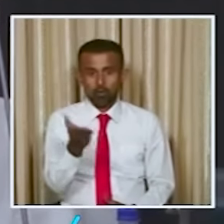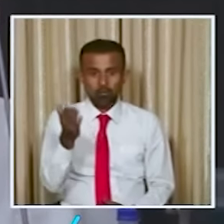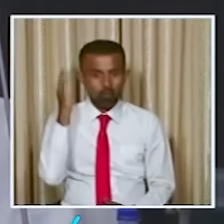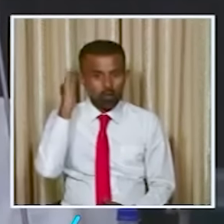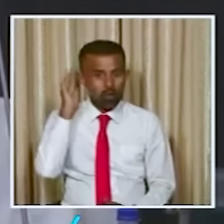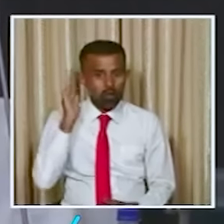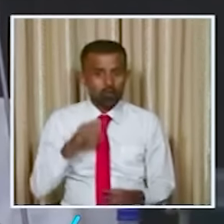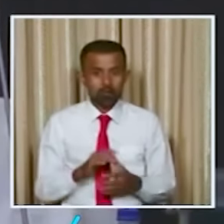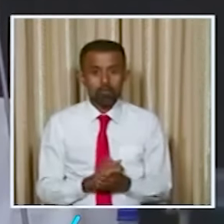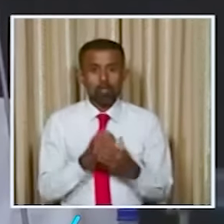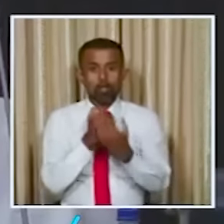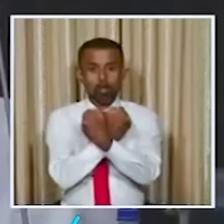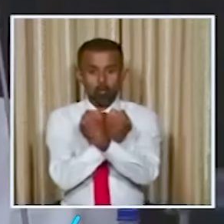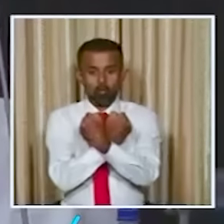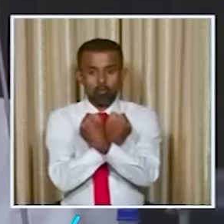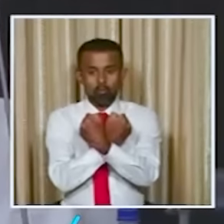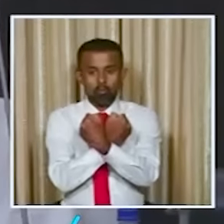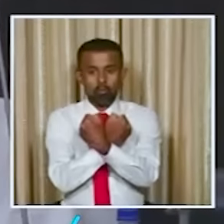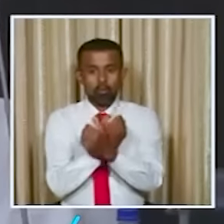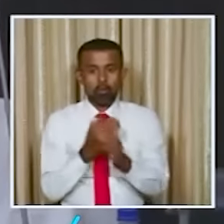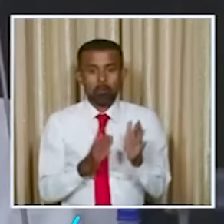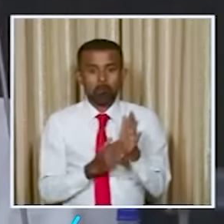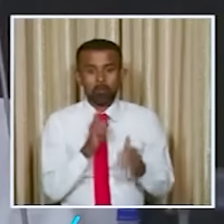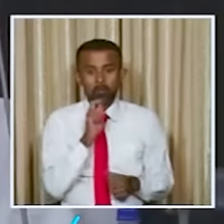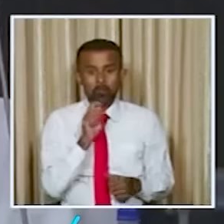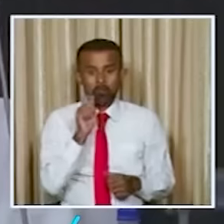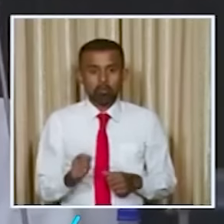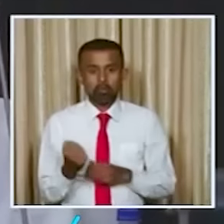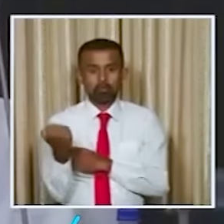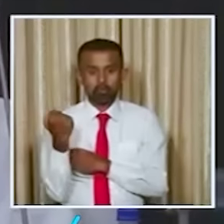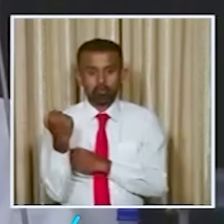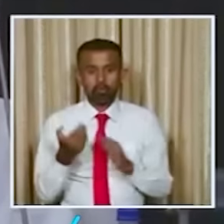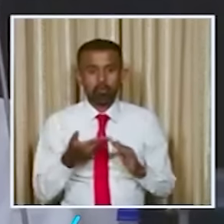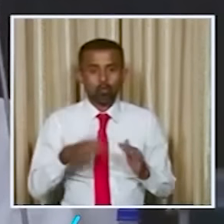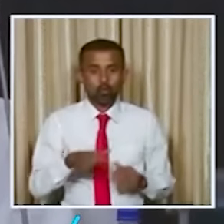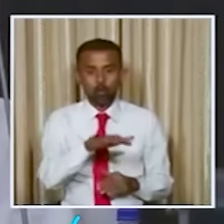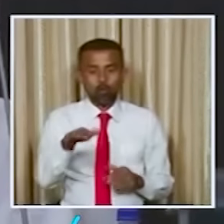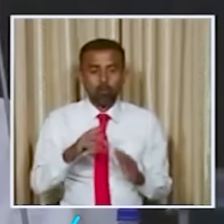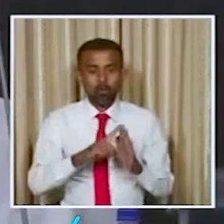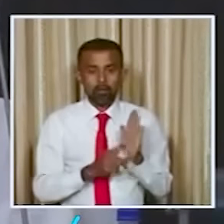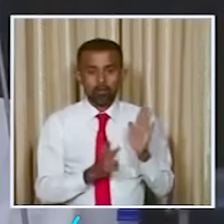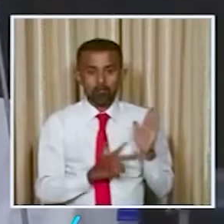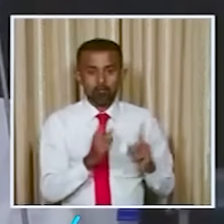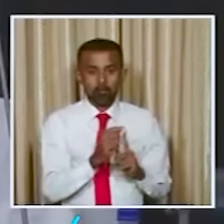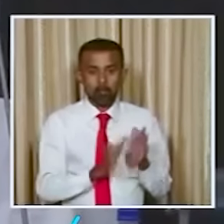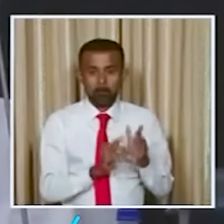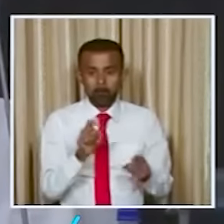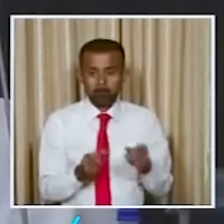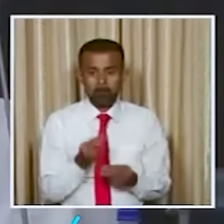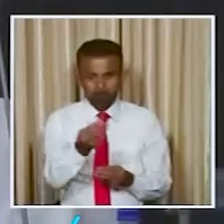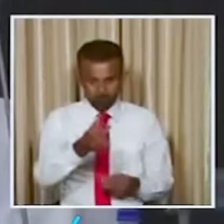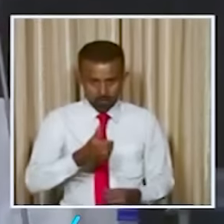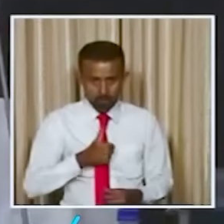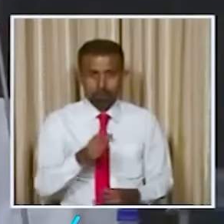අහන්නේ. පොලිසියේ සහ මහේස්ත්‍රාත්වරයාගේ බලය ගමේ ඔබේ ජනතා විමුක්ති පෙරමුණේ සමාජිකයට ලබා දීමට ඔබ